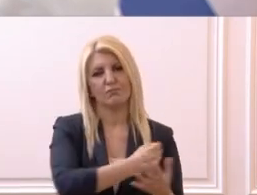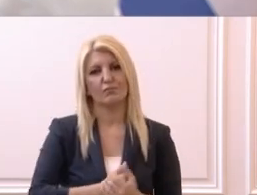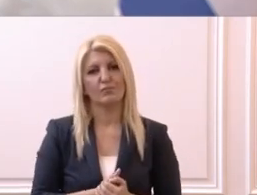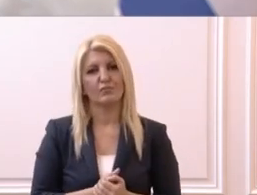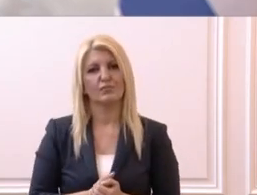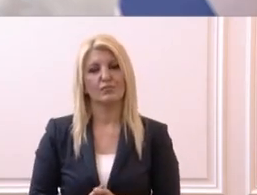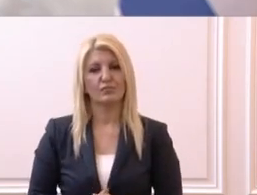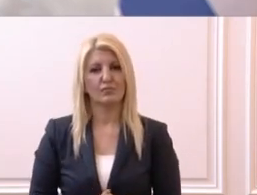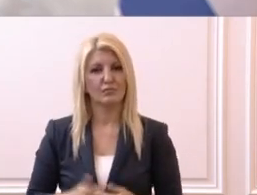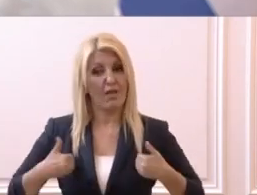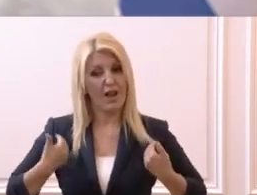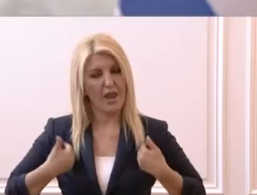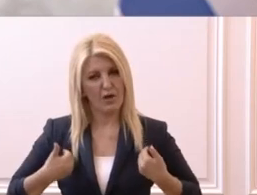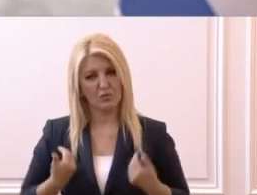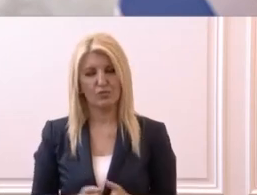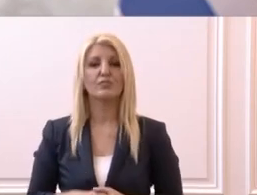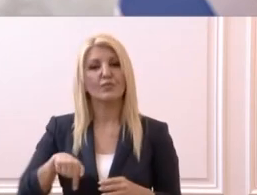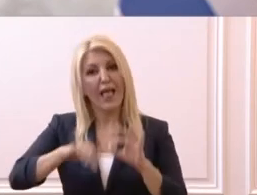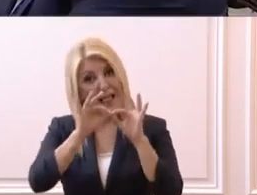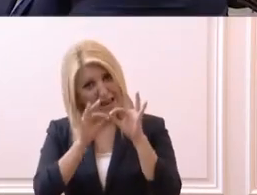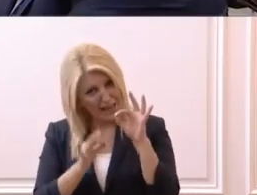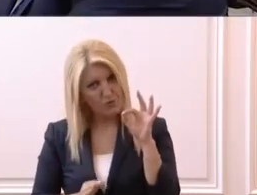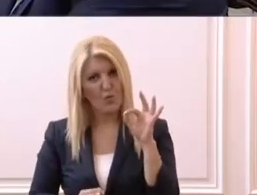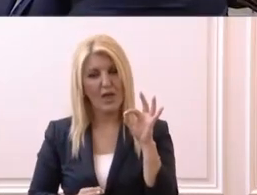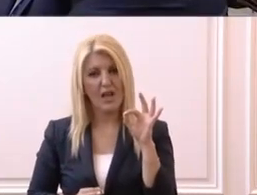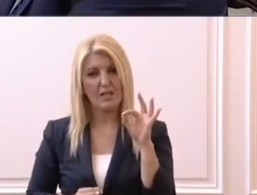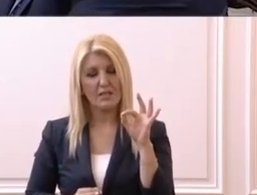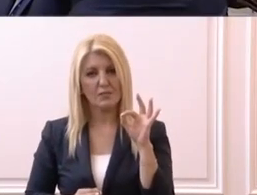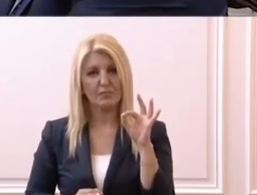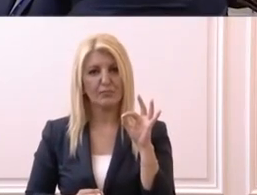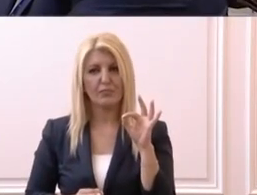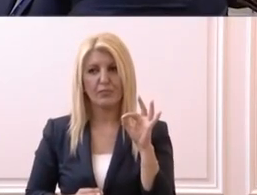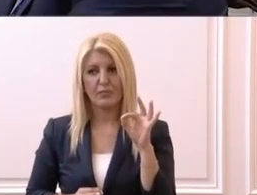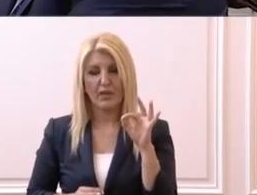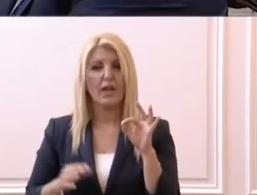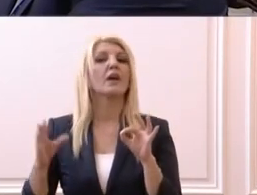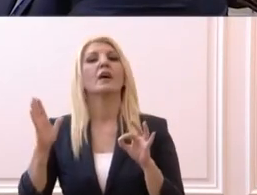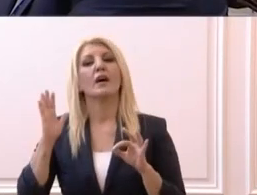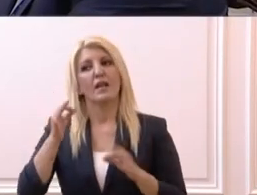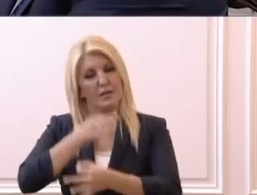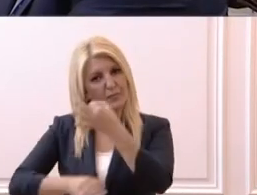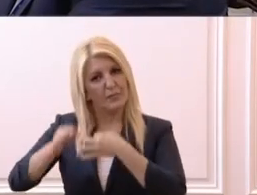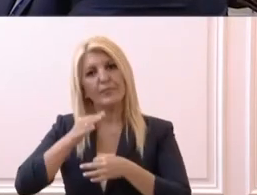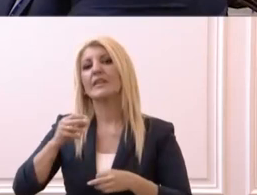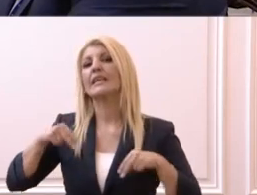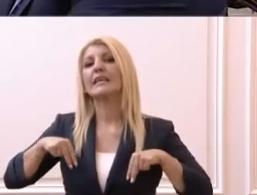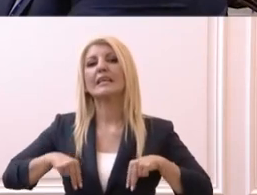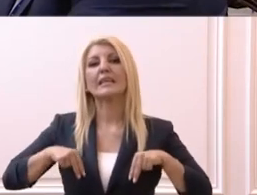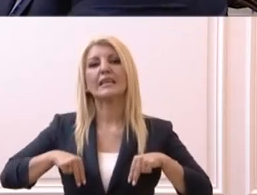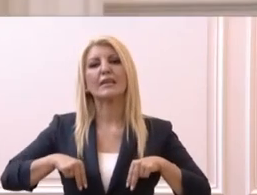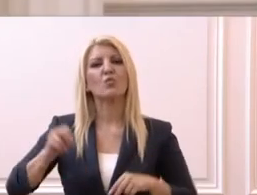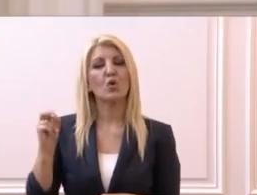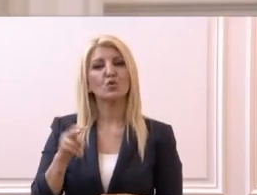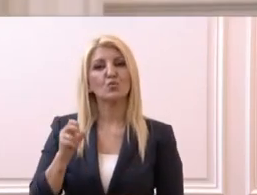του μέτρου θα εξηγήσει σε λίγο ο Υπουργός Ψηφιακής Διακυβέρνησης, ο οποίος και οργάνωσε